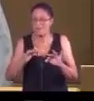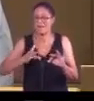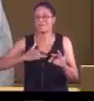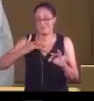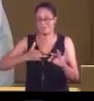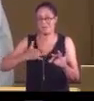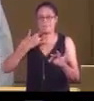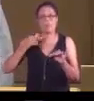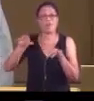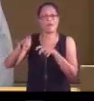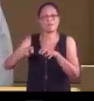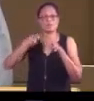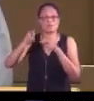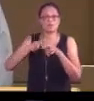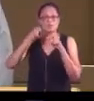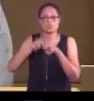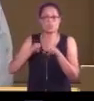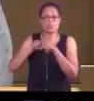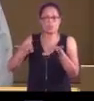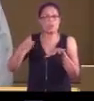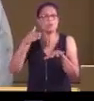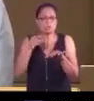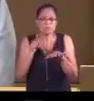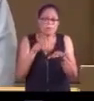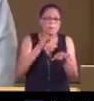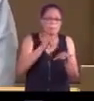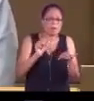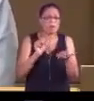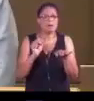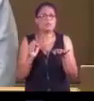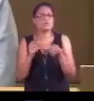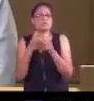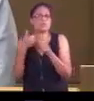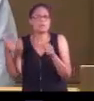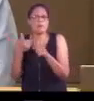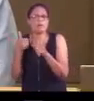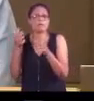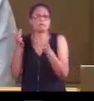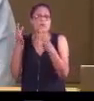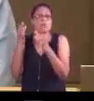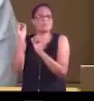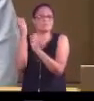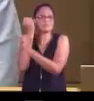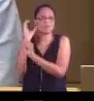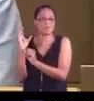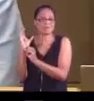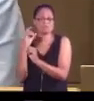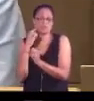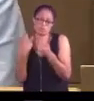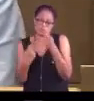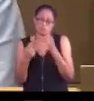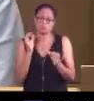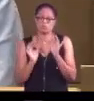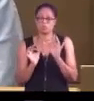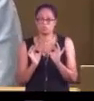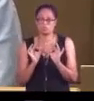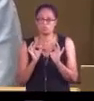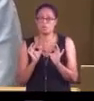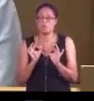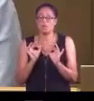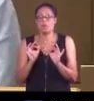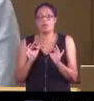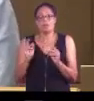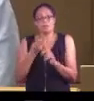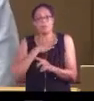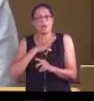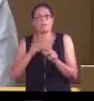et qu'on ne puiserait que pendant les périodes de sécheresse. Donc de manière modérée, puisque c'est vrai, je suis d'accord, il faut ménager